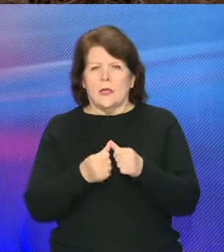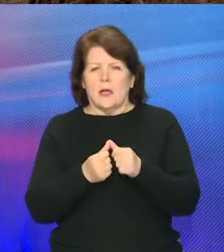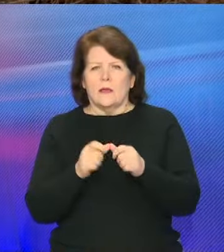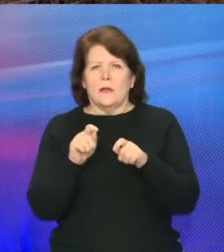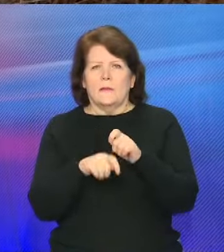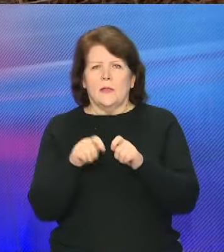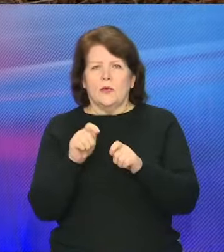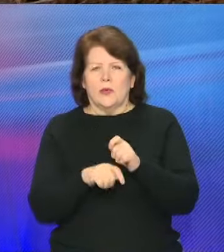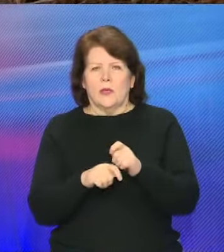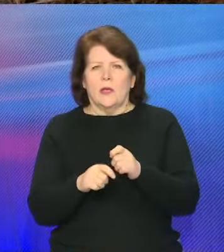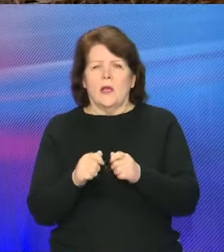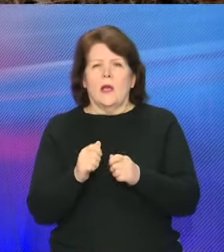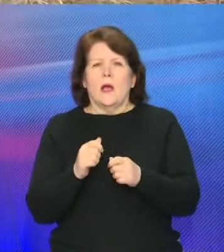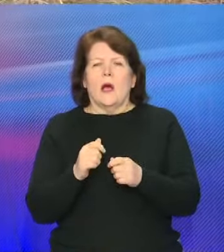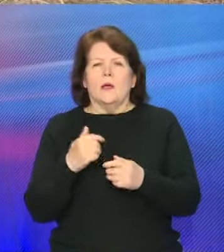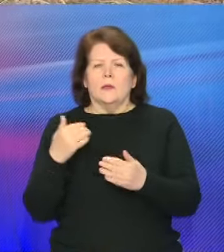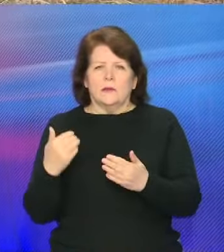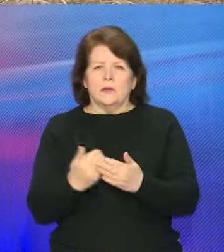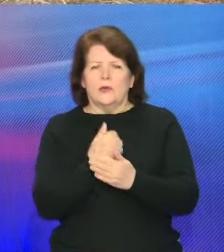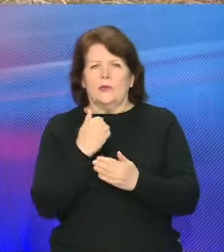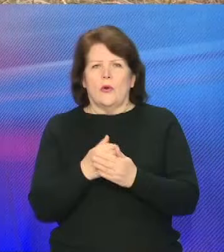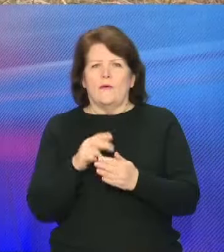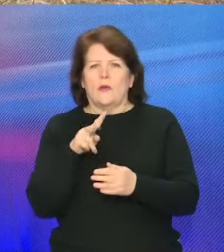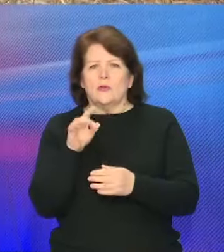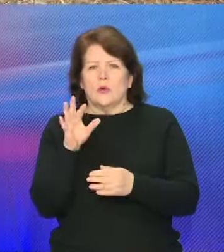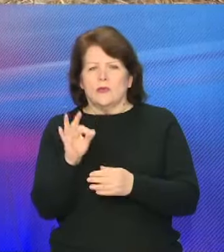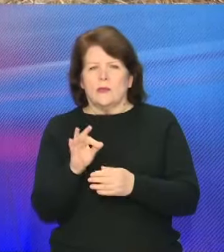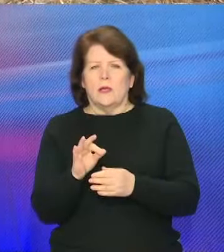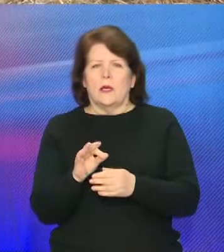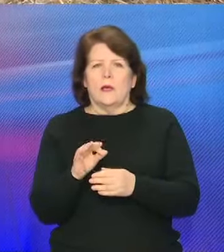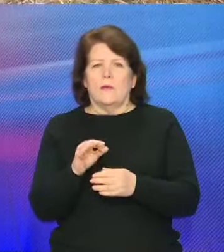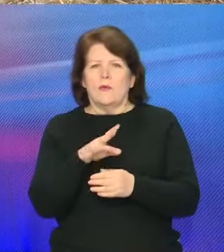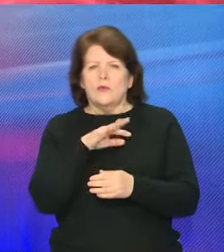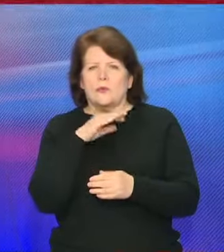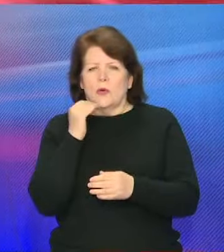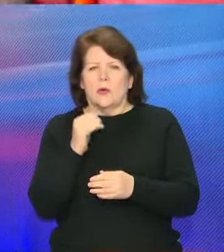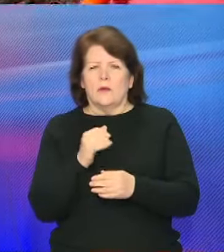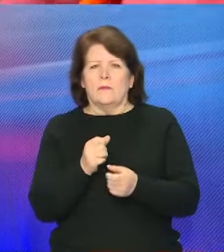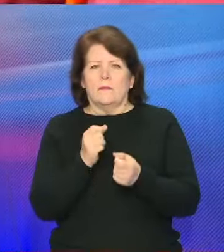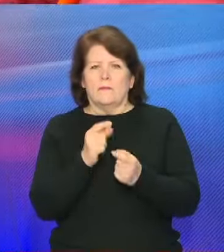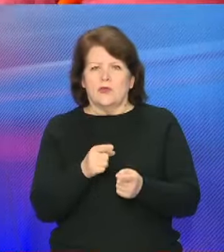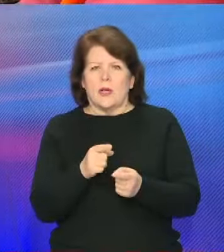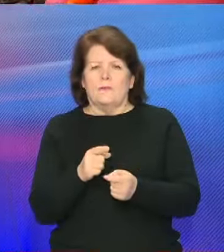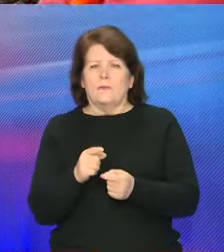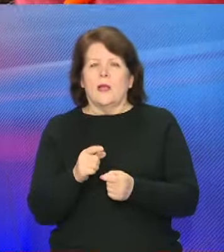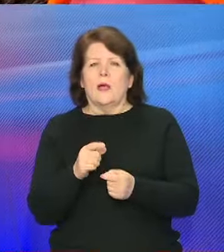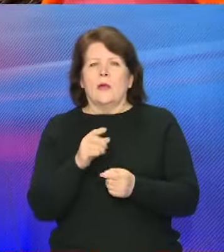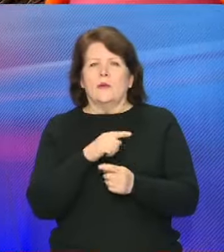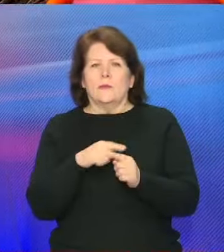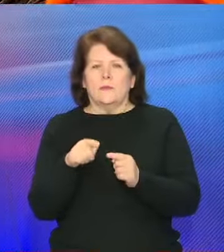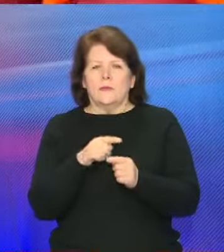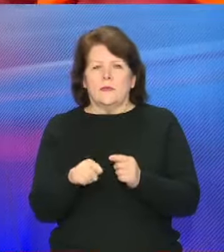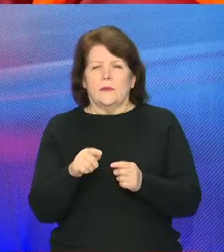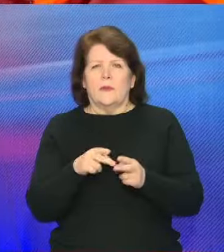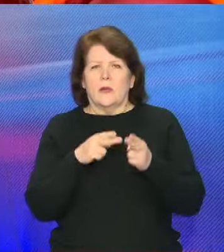моніторинги. Черговий рейд у мікрорайон Лососно-Угродня. І тут – гори комунального і битового сміття. Однак худко на місце